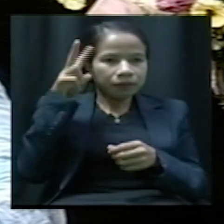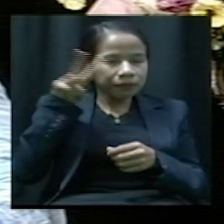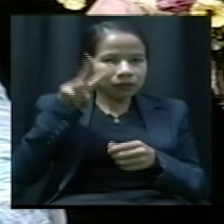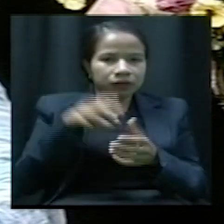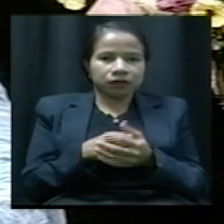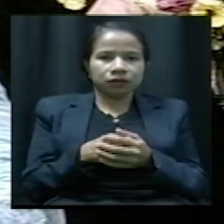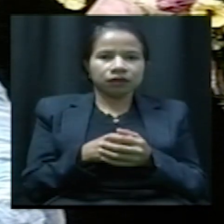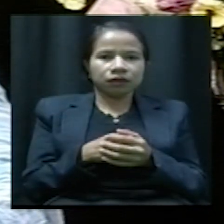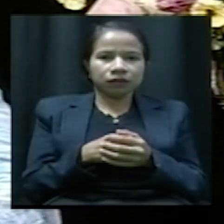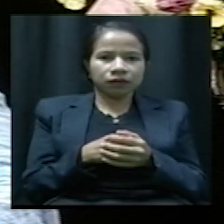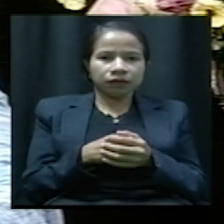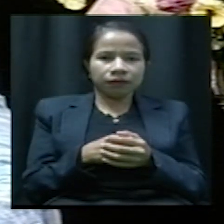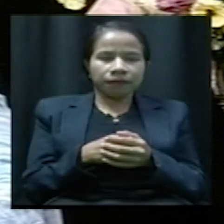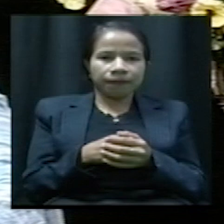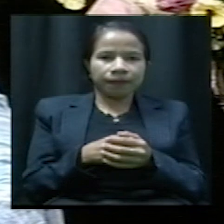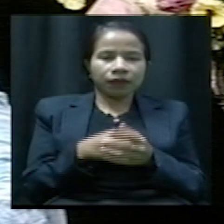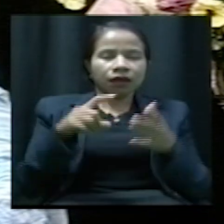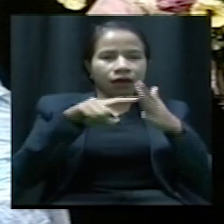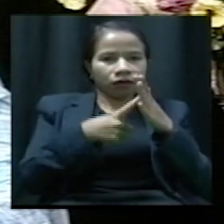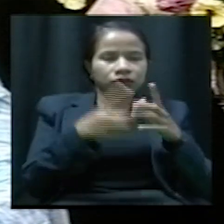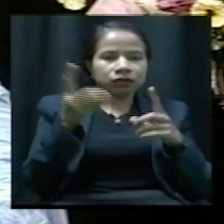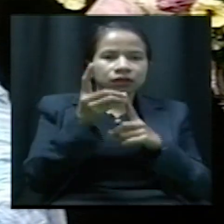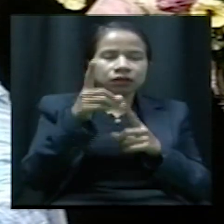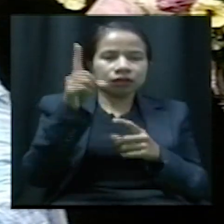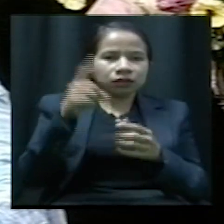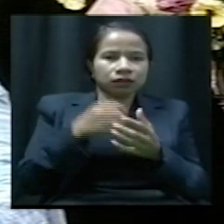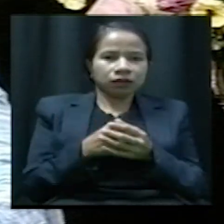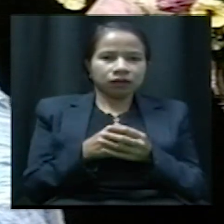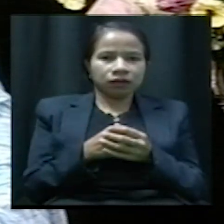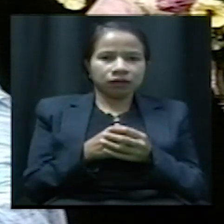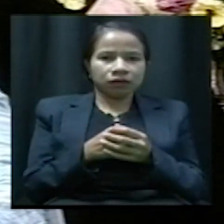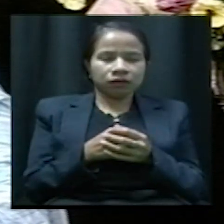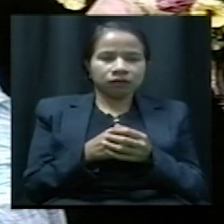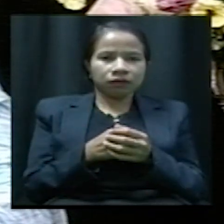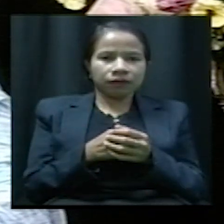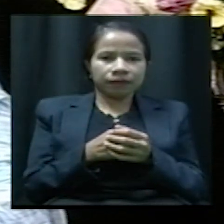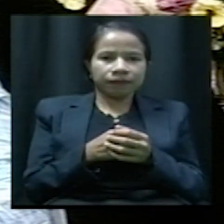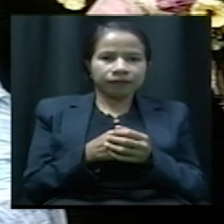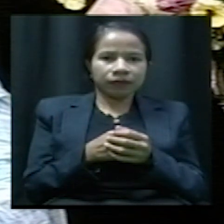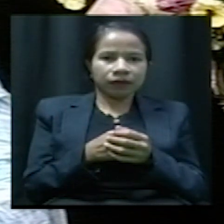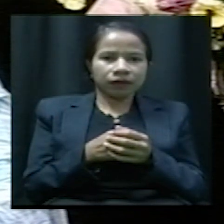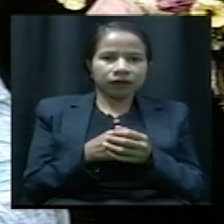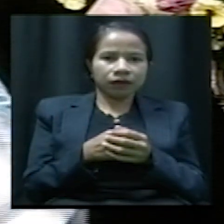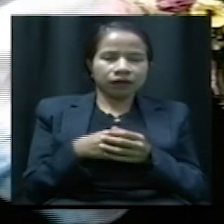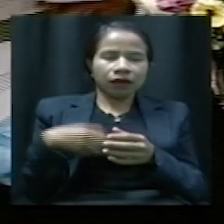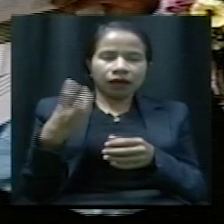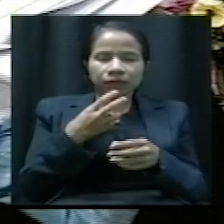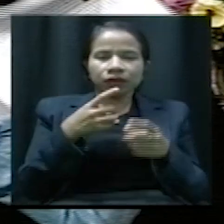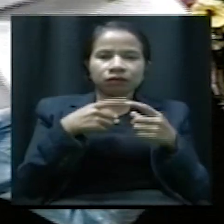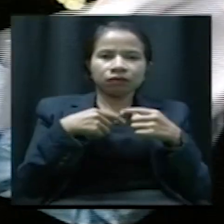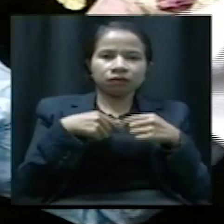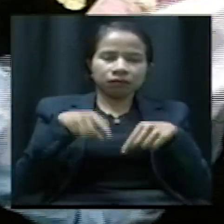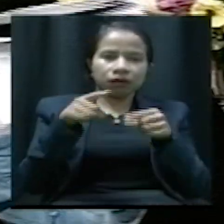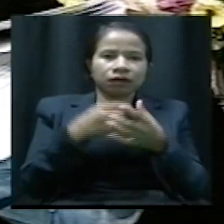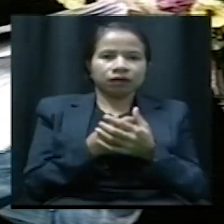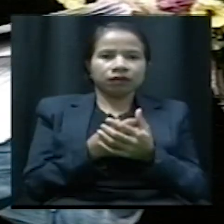pulang Februari Februari tanggal 1 kami halo validation workshop validation workshop. Kami atu valida informasi itu ne